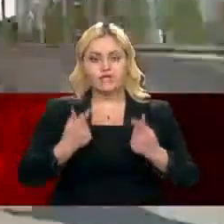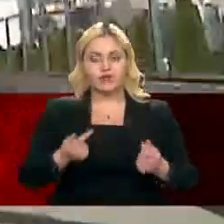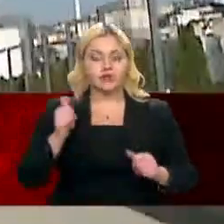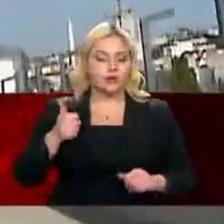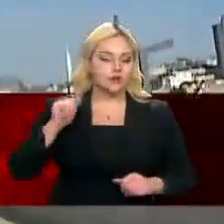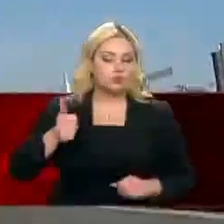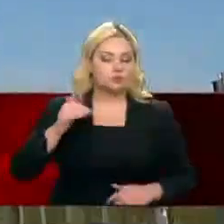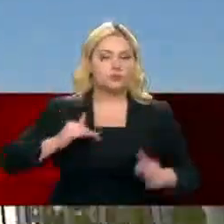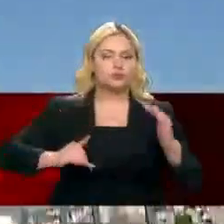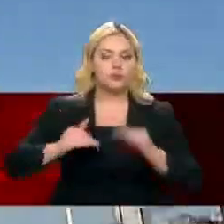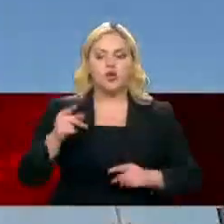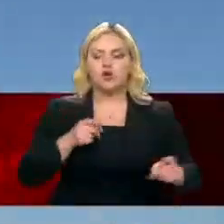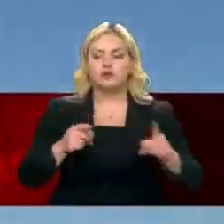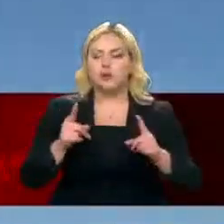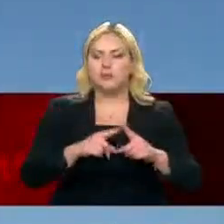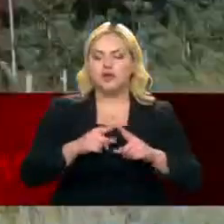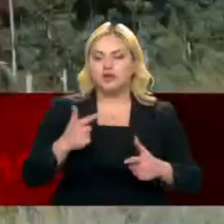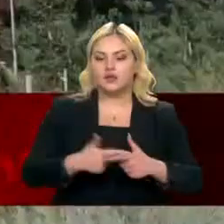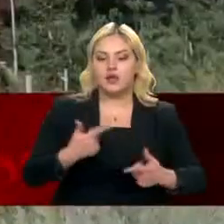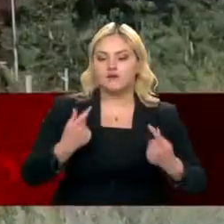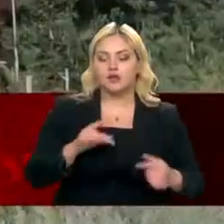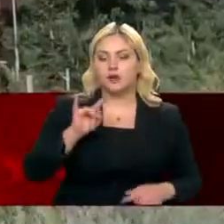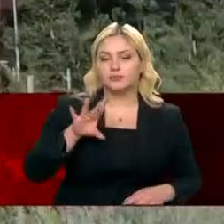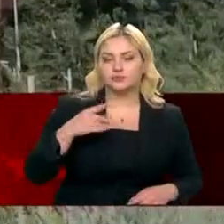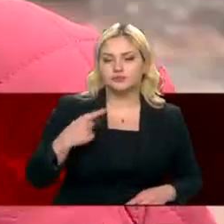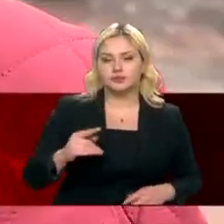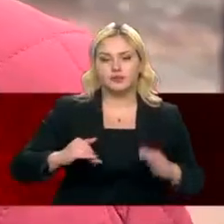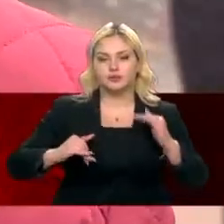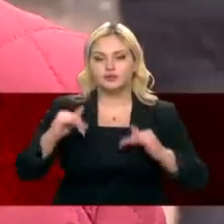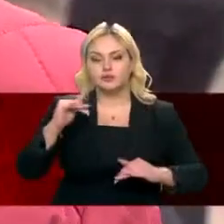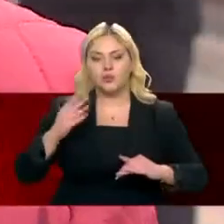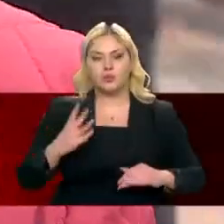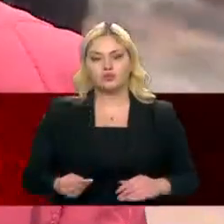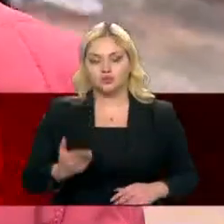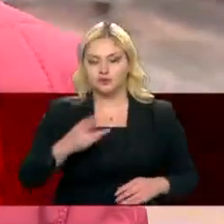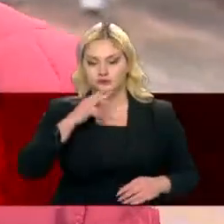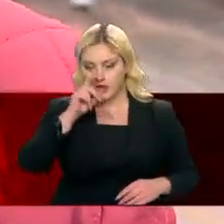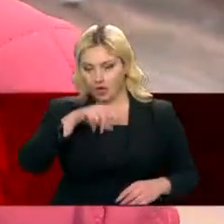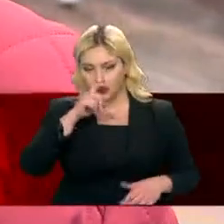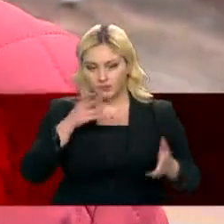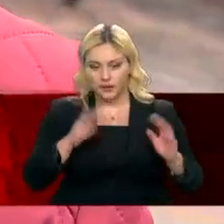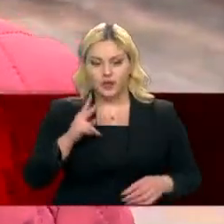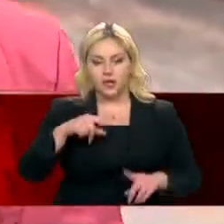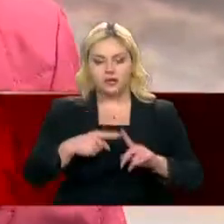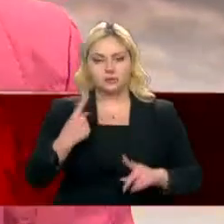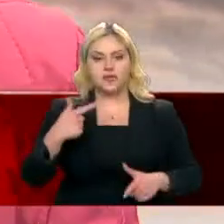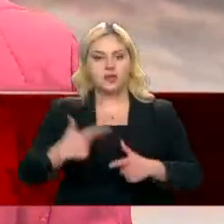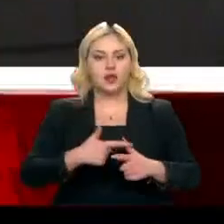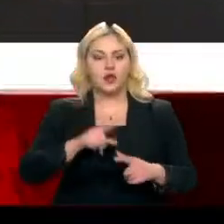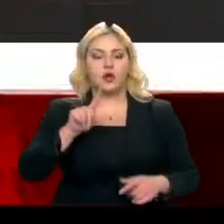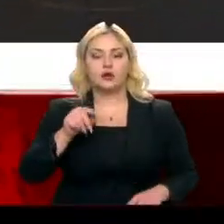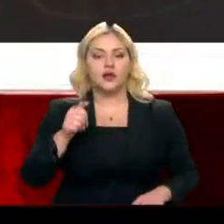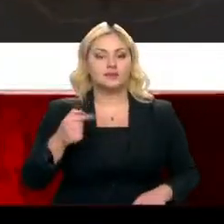gün yükseliyor. Ortalama kira fiyatı ise artık 15 bin lirayı buldu. Kızım Kartal'da oturuyor. Kartal'da bile kira 2 artı 1, 16 bin